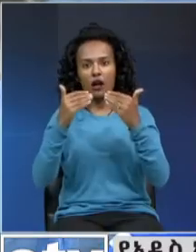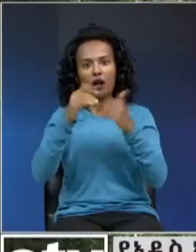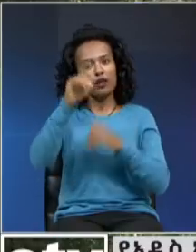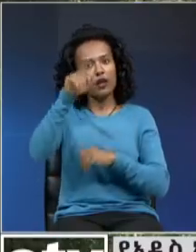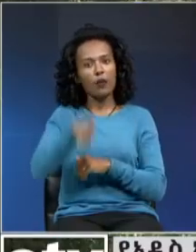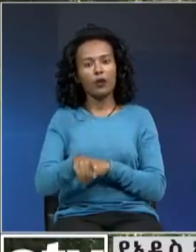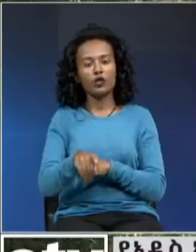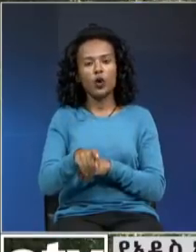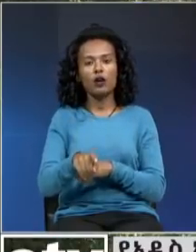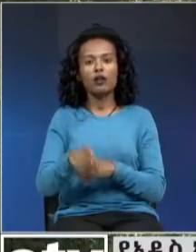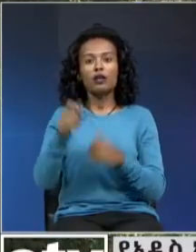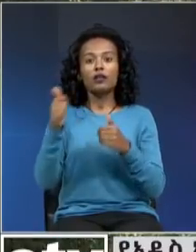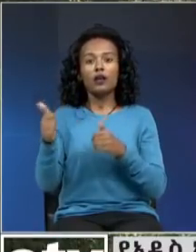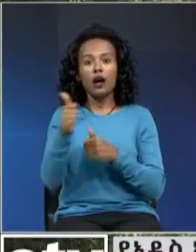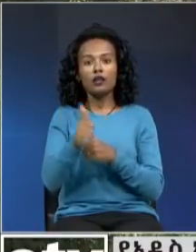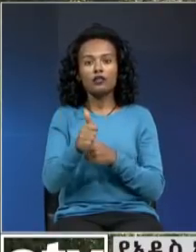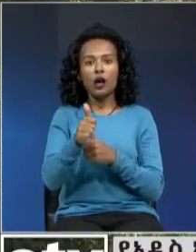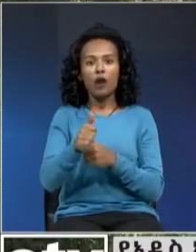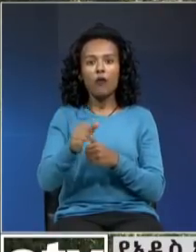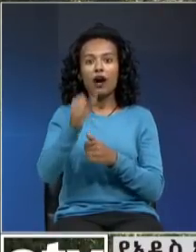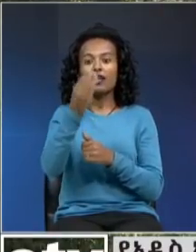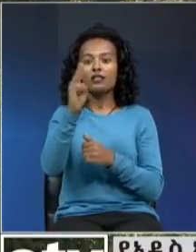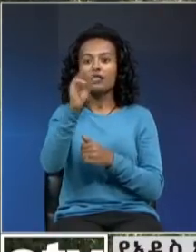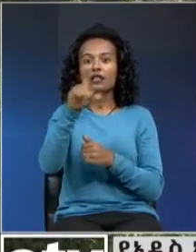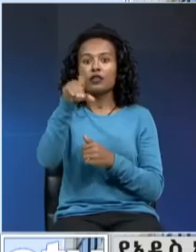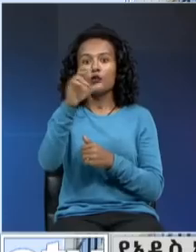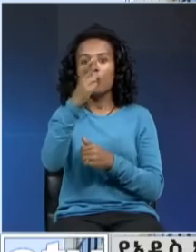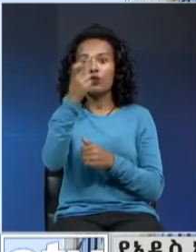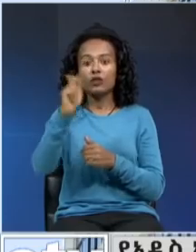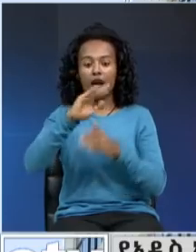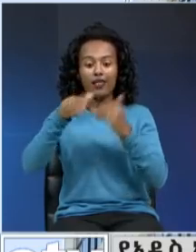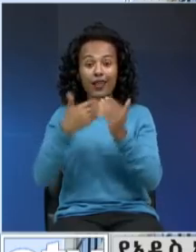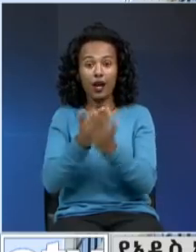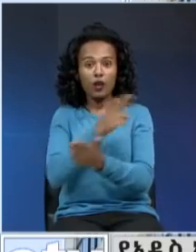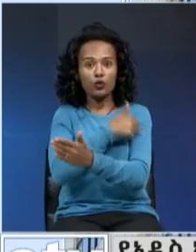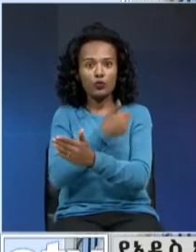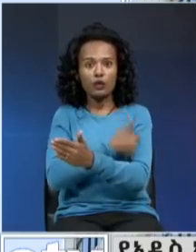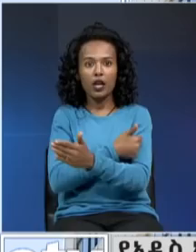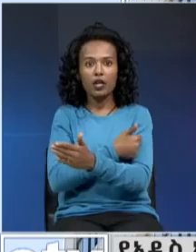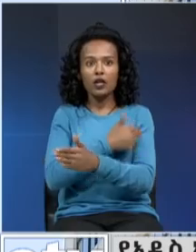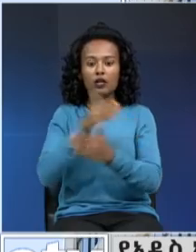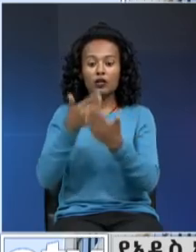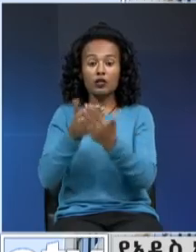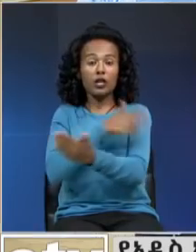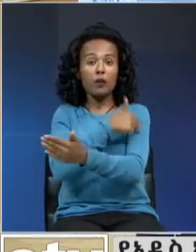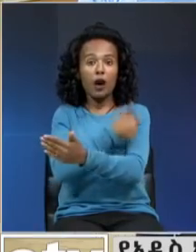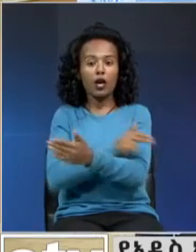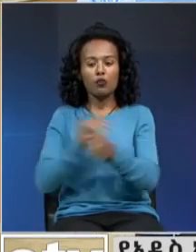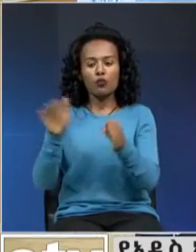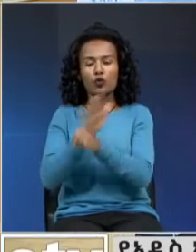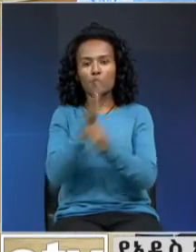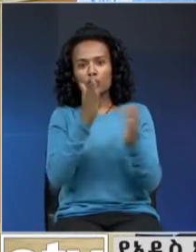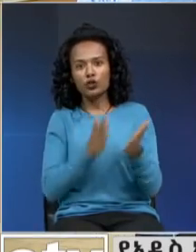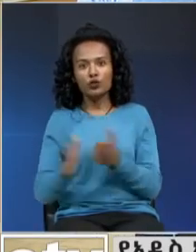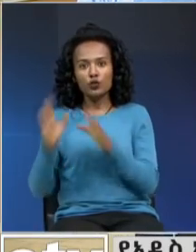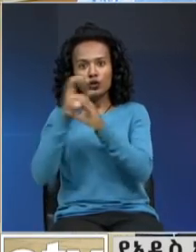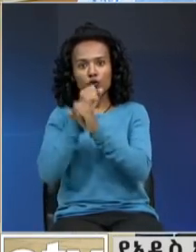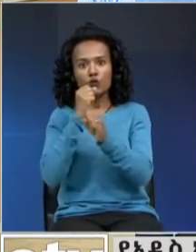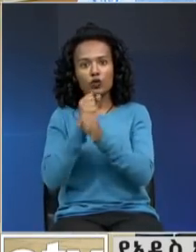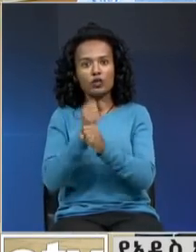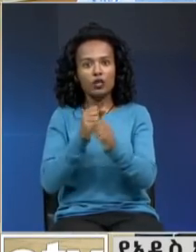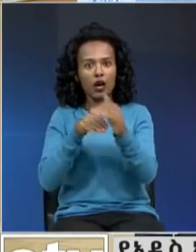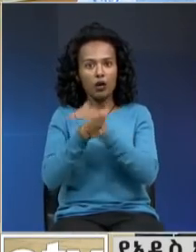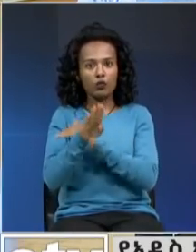ይገባቸዋል። የአዲስ አበባ ሲልክ ሮድ አጠቃላይ ሆስፒታል በኮሮና የተያዙ ሰዎችን ለማከም ሙሉ ዝግጅቱን ጨርሶ ወደ ስራም